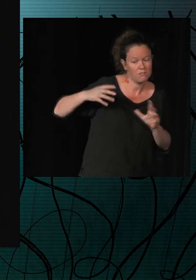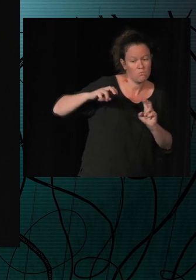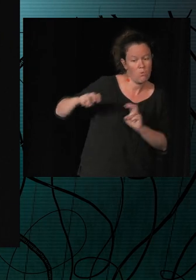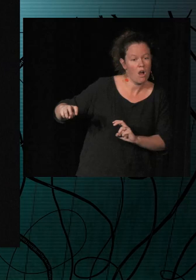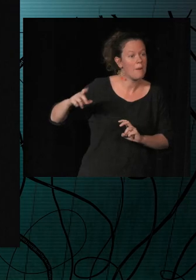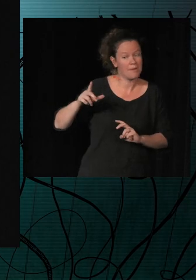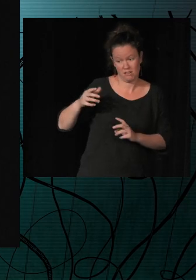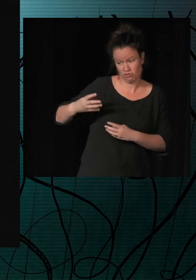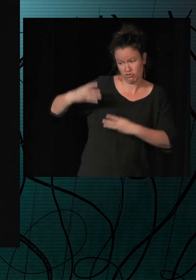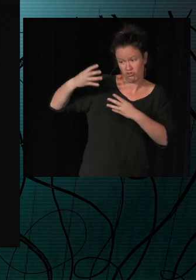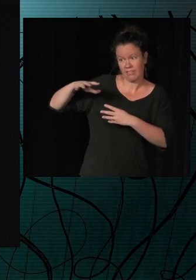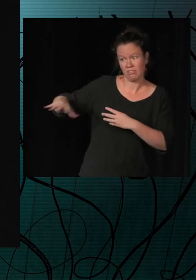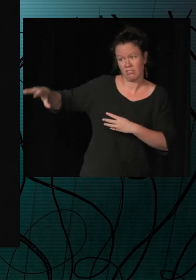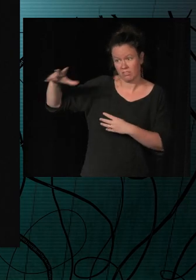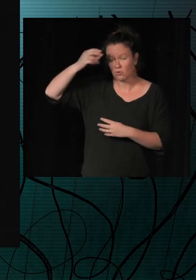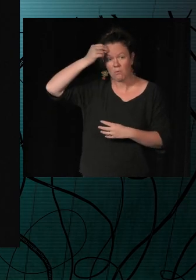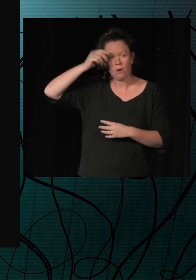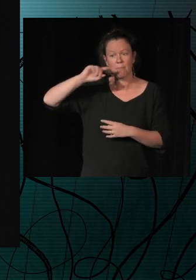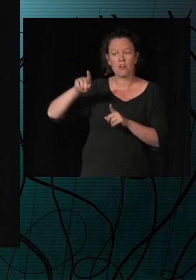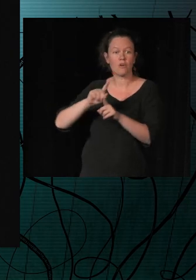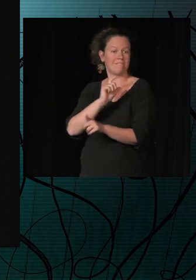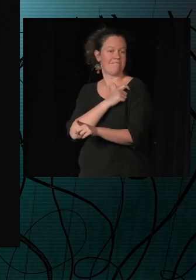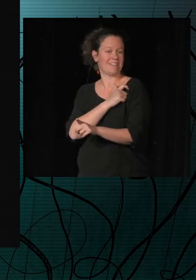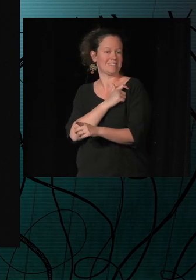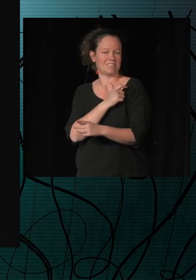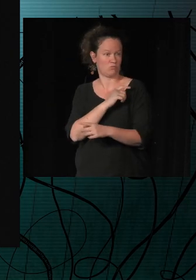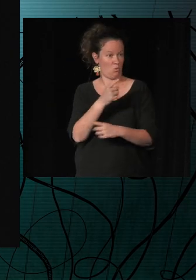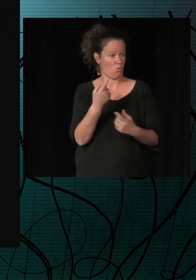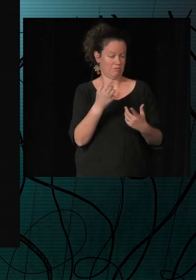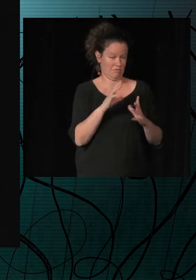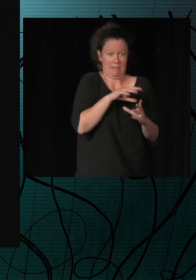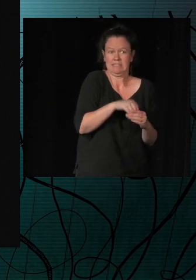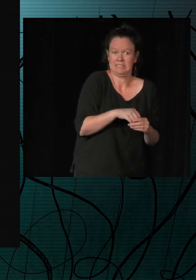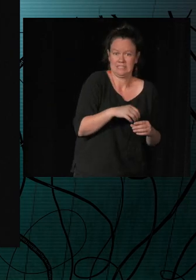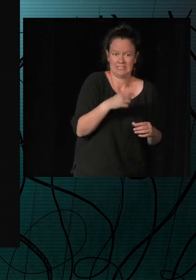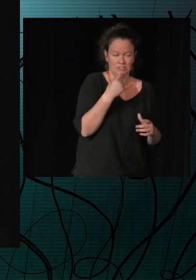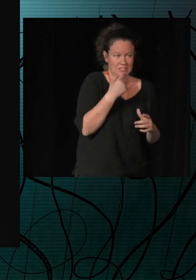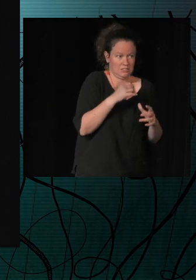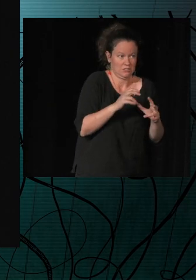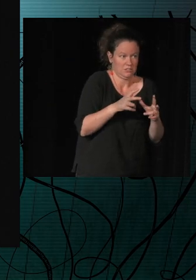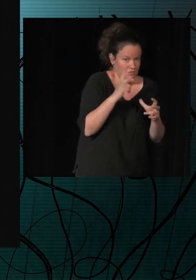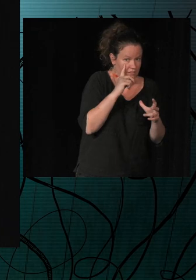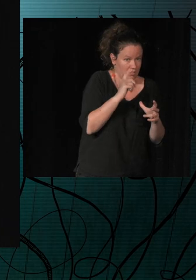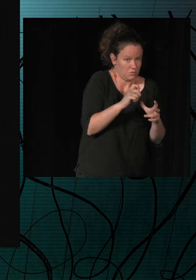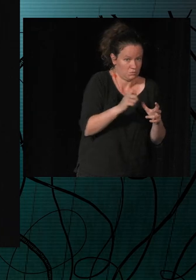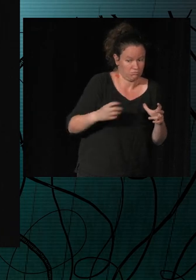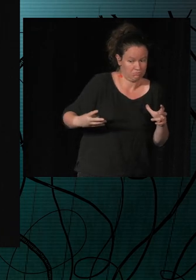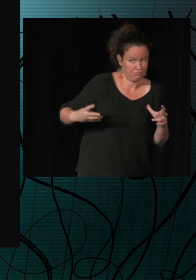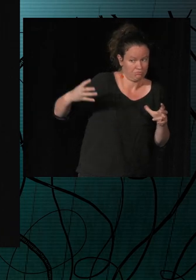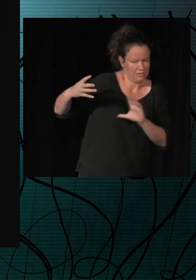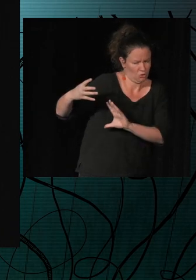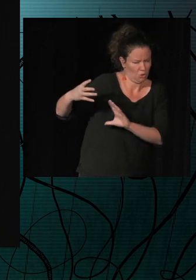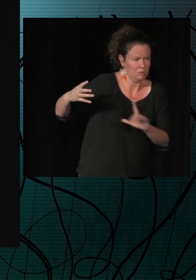équilibre avec avec le reste des gens qui regardent mais les gens vont comprendre que bah c'est pas le moment de les lire et qu'il faut que je fasse attention parce que sinon je vais mourir